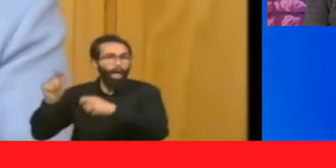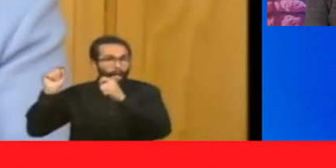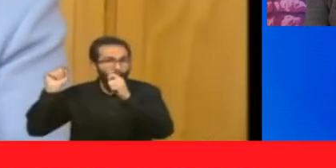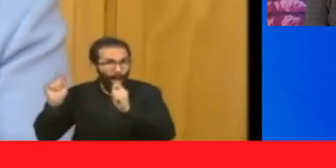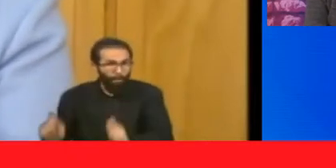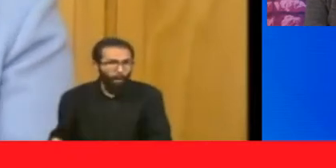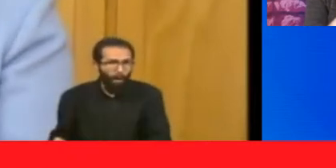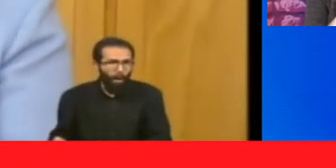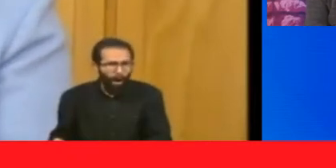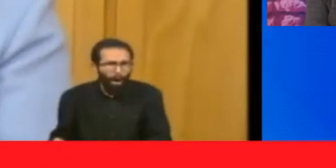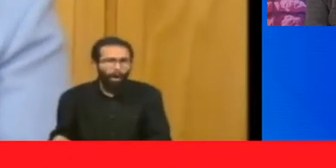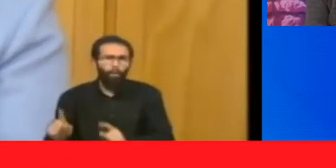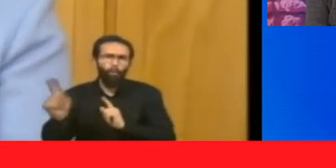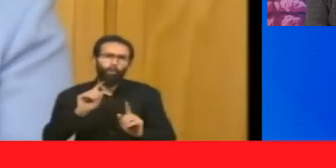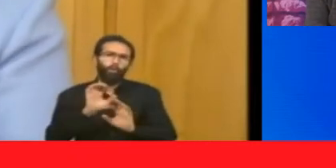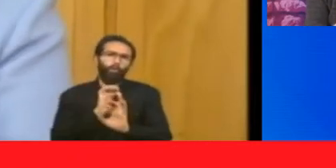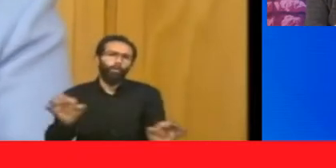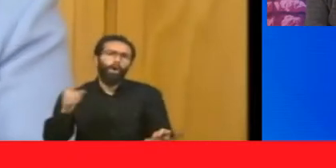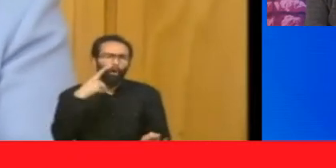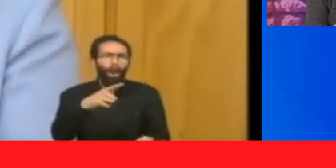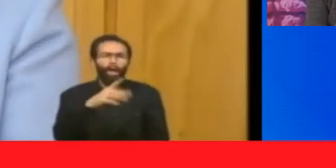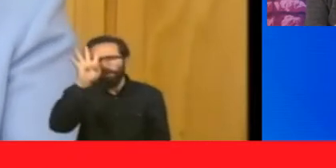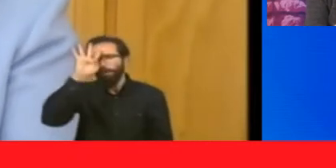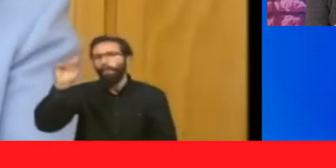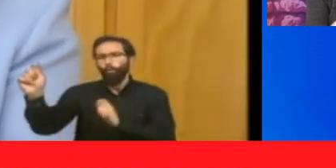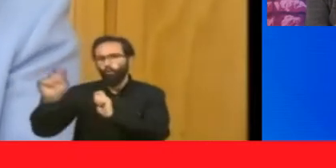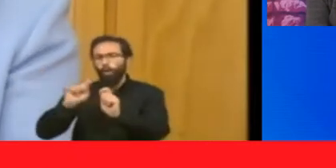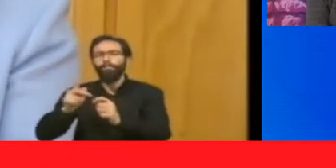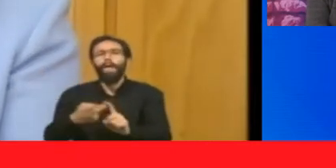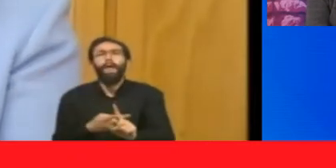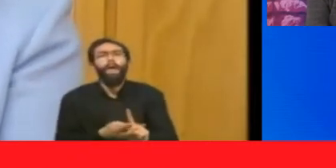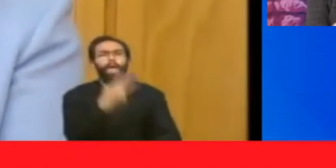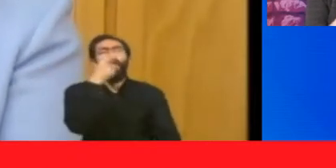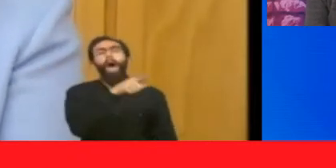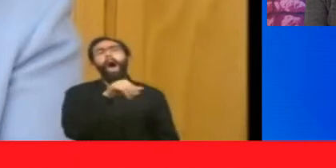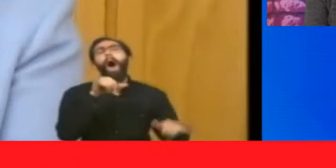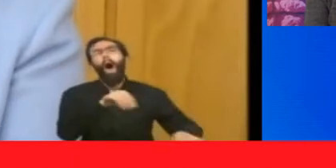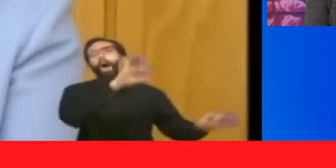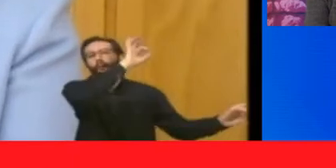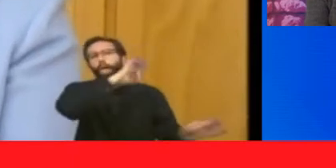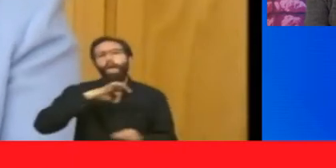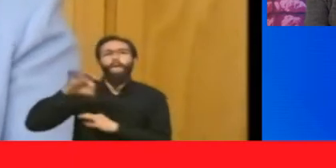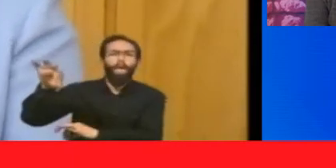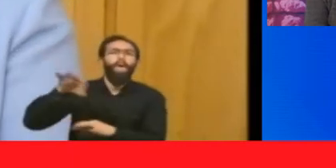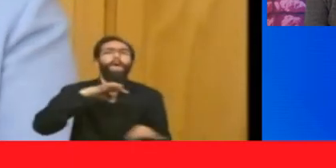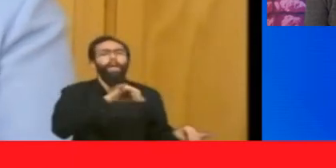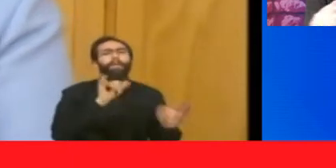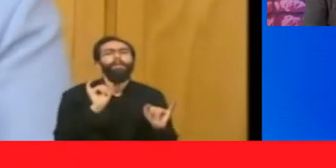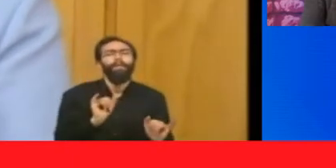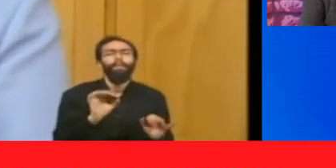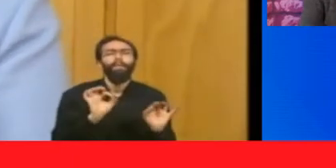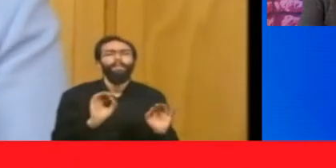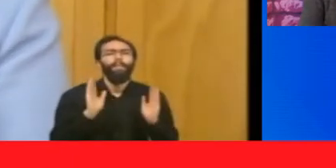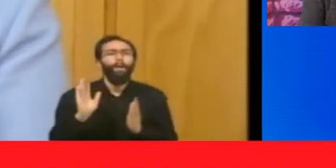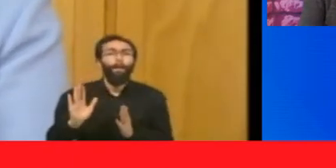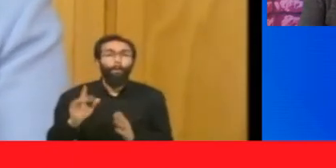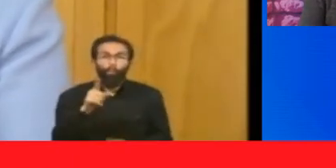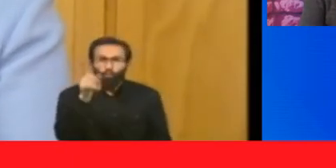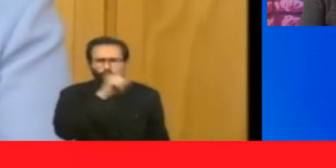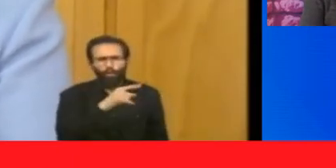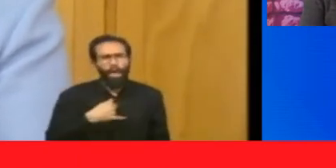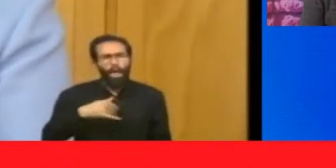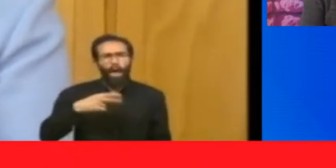izleyici sayımız iyi ama beğeni olmadığı için maalesef izleyici sayımız sınırlı kalıyor ve paylaşım olmadığı için az oluyor. Sizden rica ediyorum